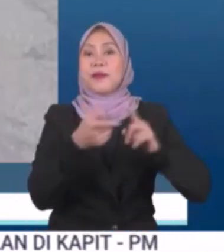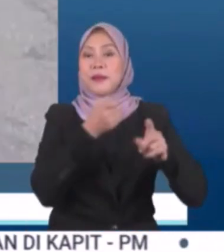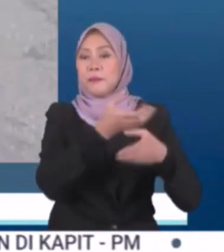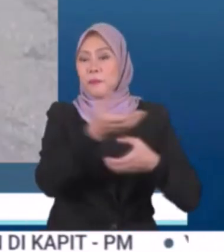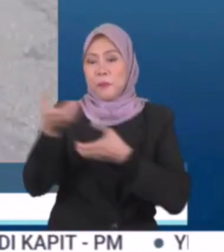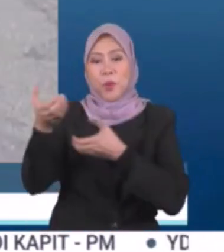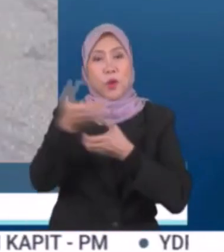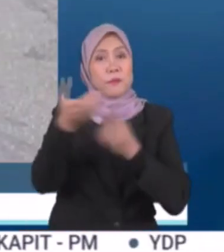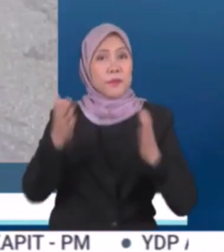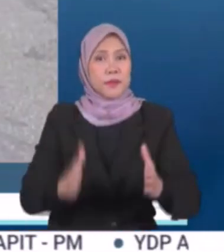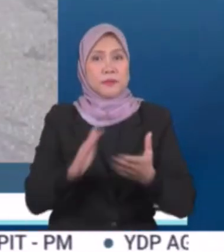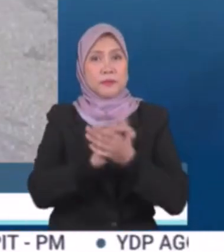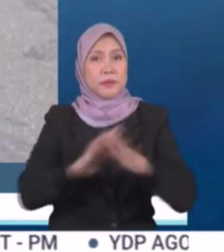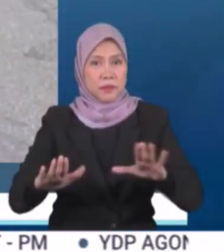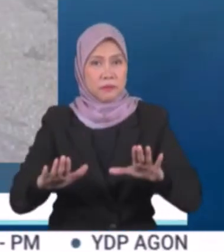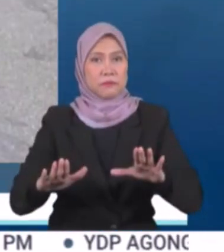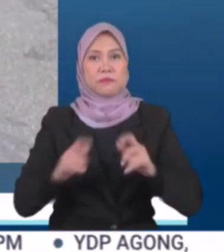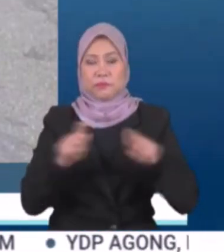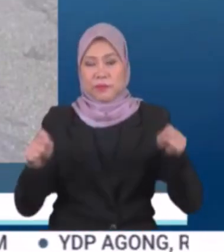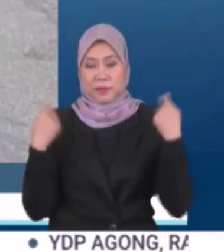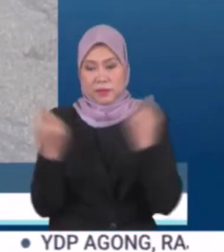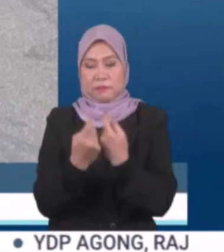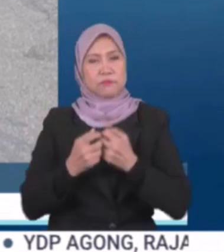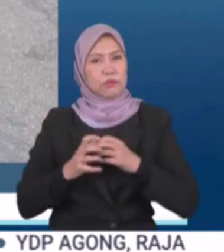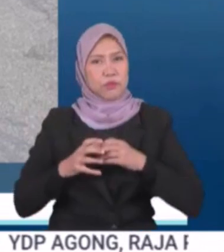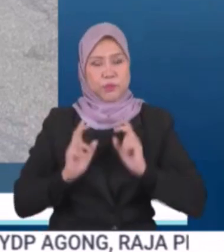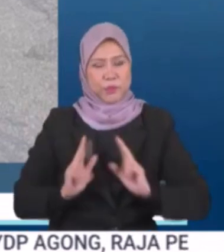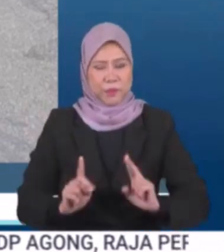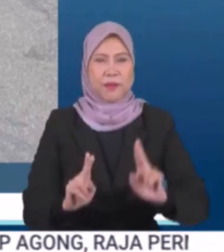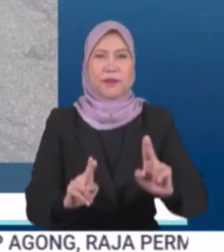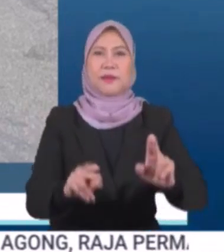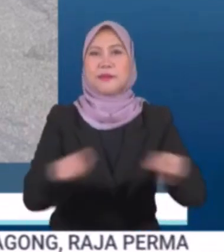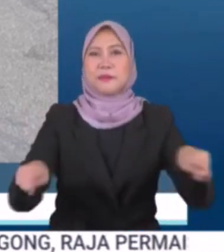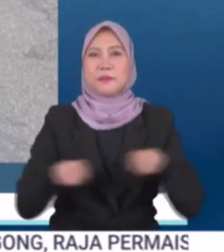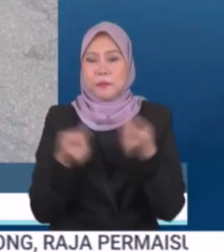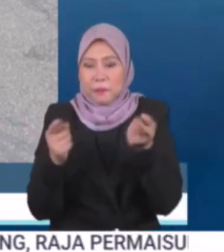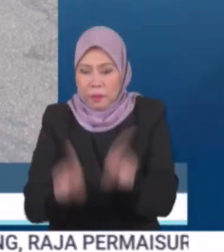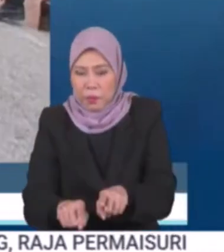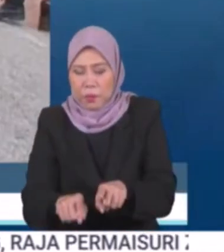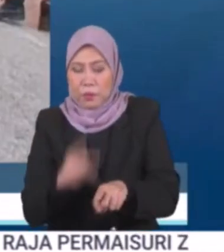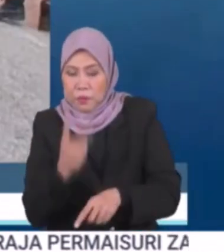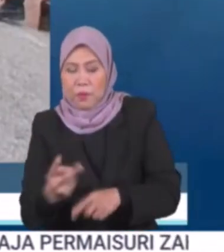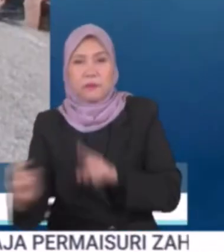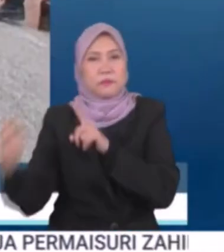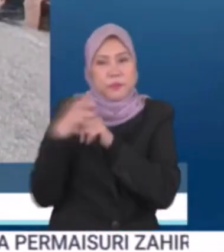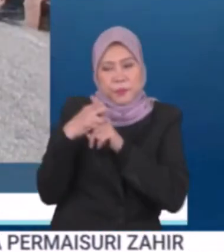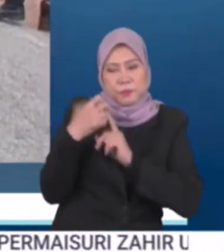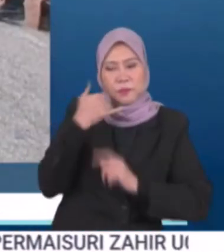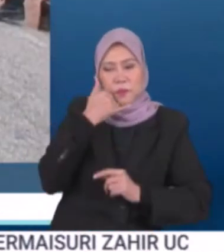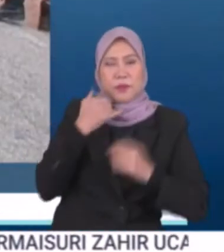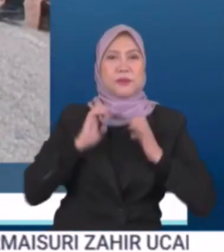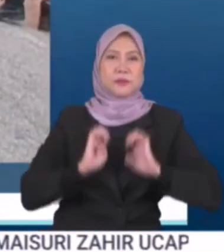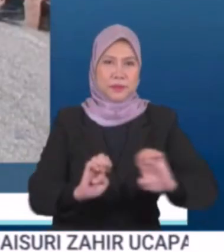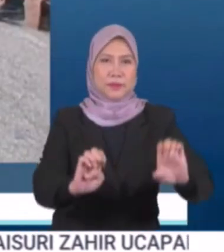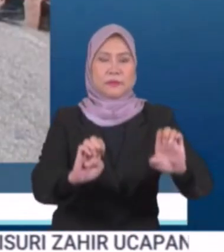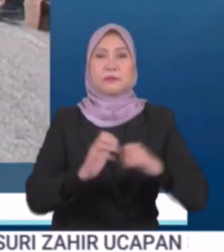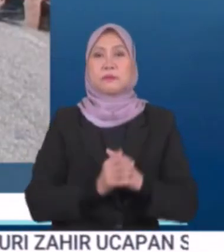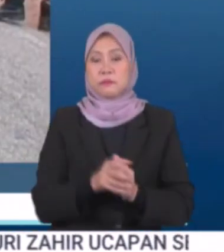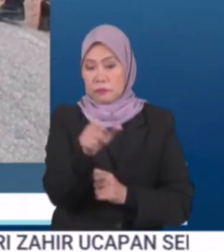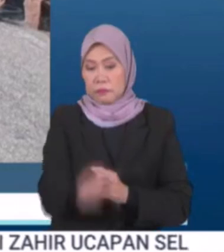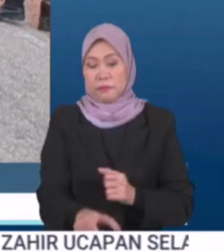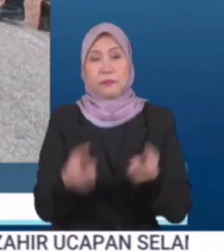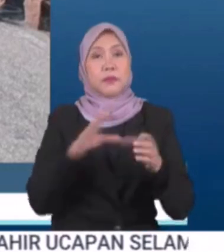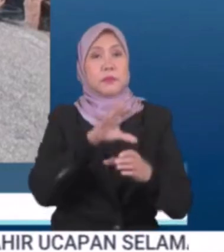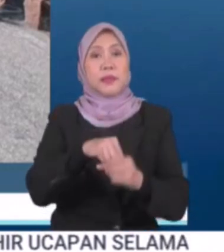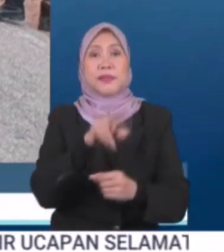Balai Bomba dan Penyelamat BBP Jengke bersama jentera segera ke lokasi kejadian sejurus menerima panggilan kecemasan. Mangsa terlibat